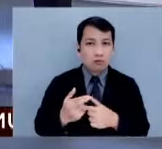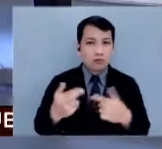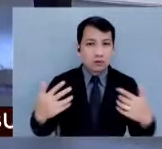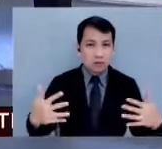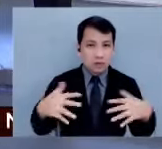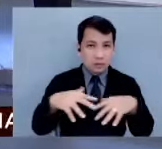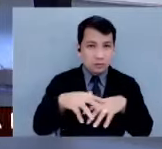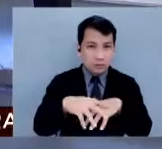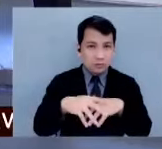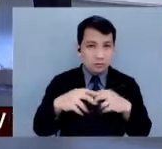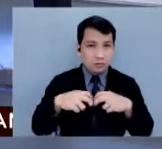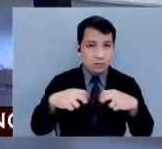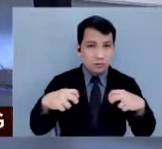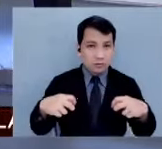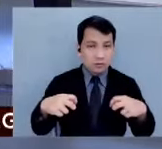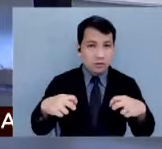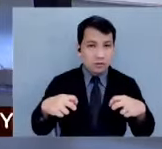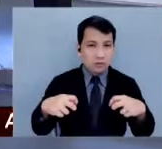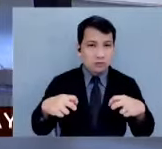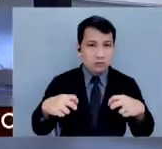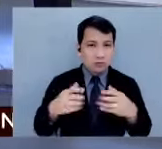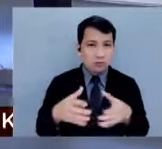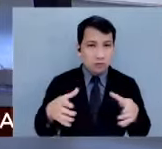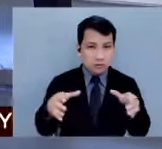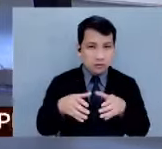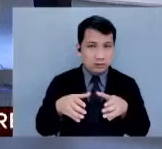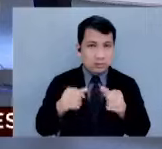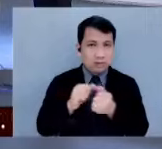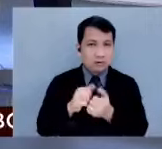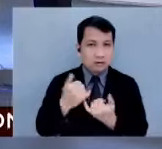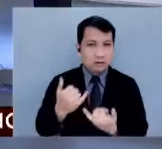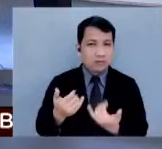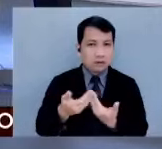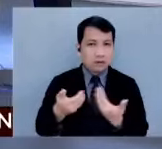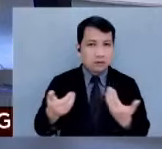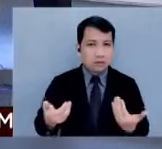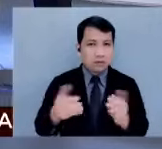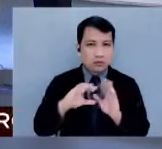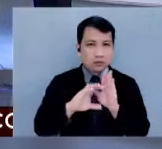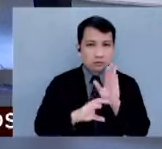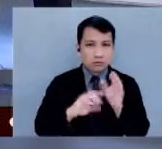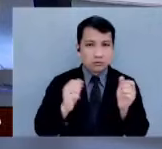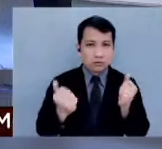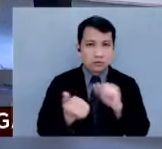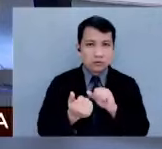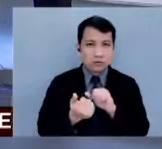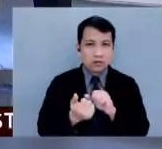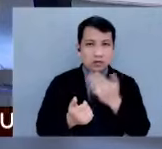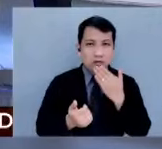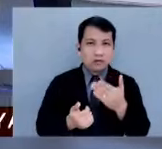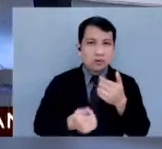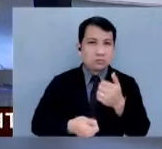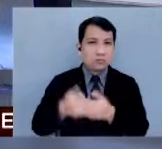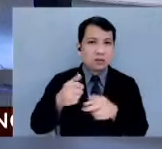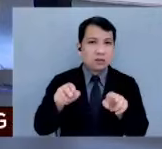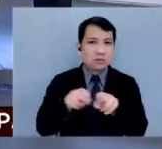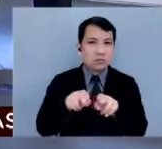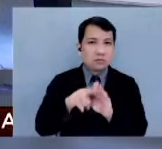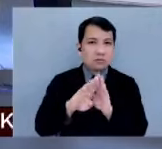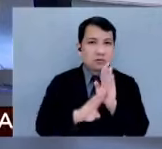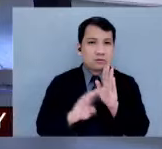convene ang isang constituent assembly. Sa ginagawa kasi ngayong CONAS, parang nagpapasa lamang ng ordinaryong batas ang